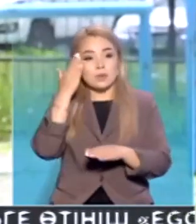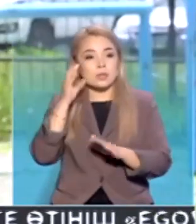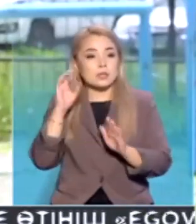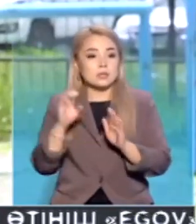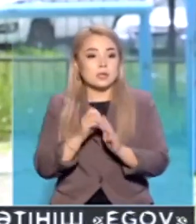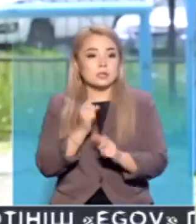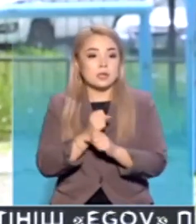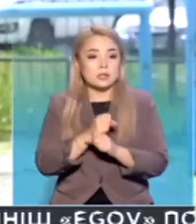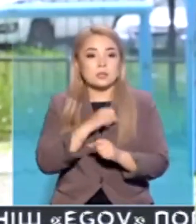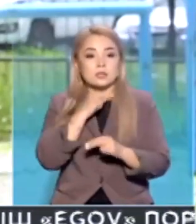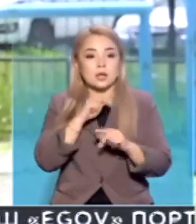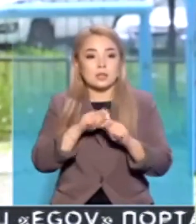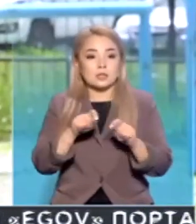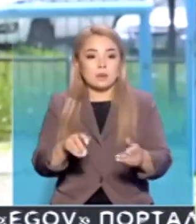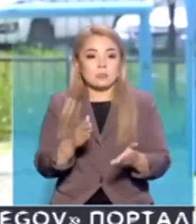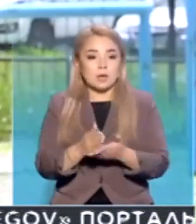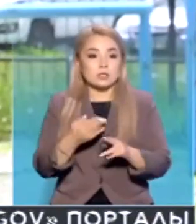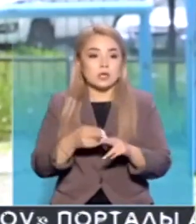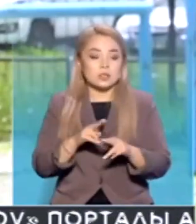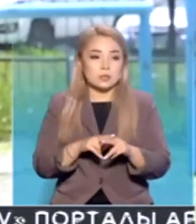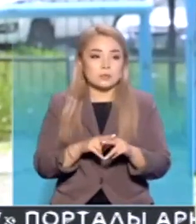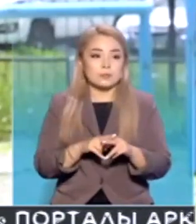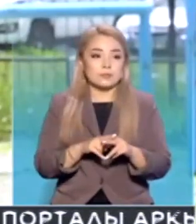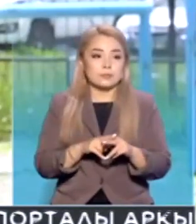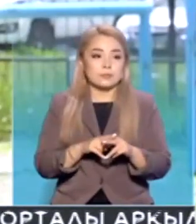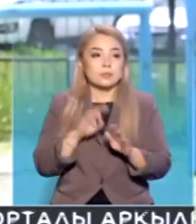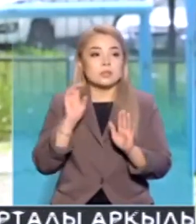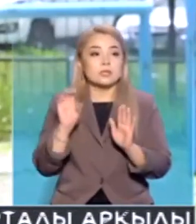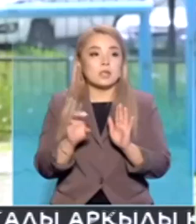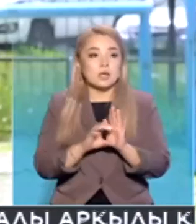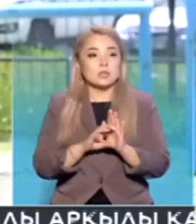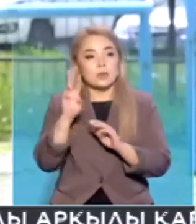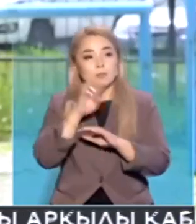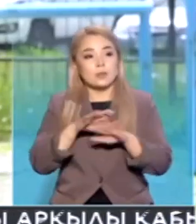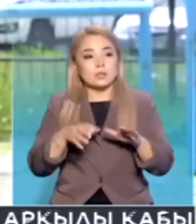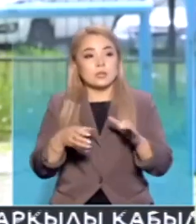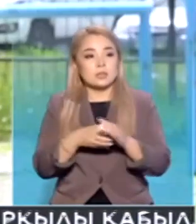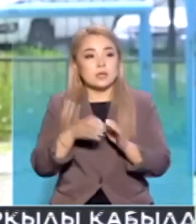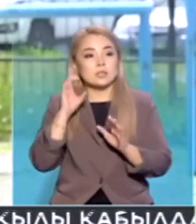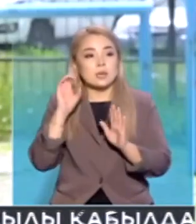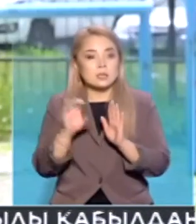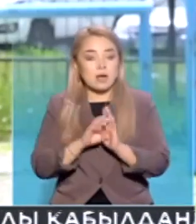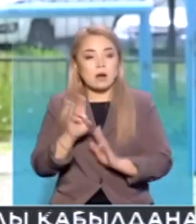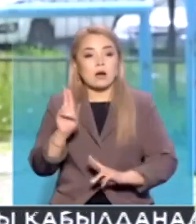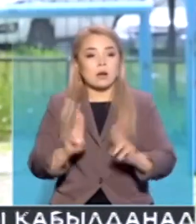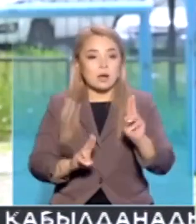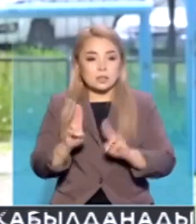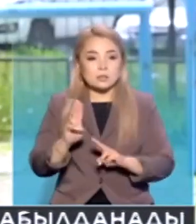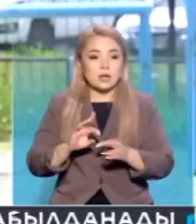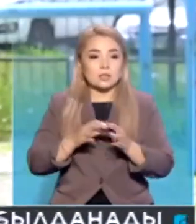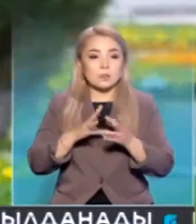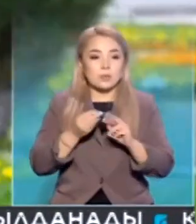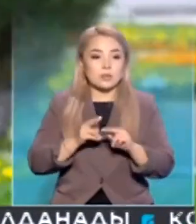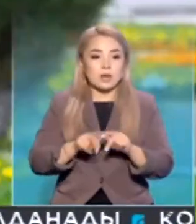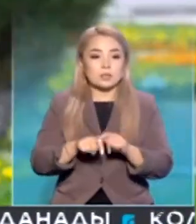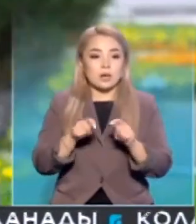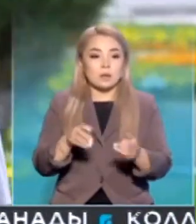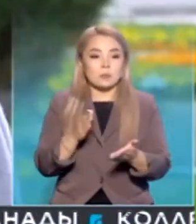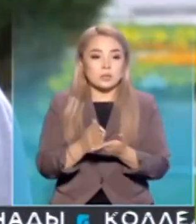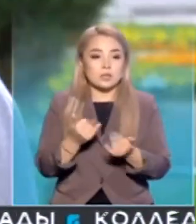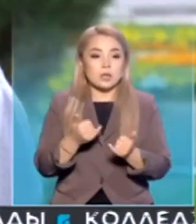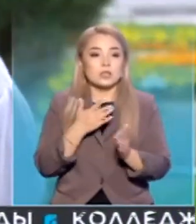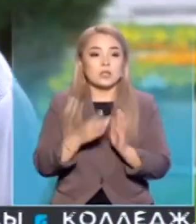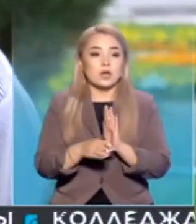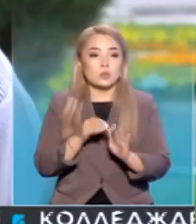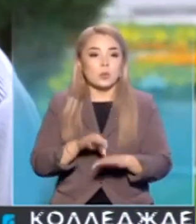деген. Яғни бұл мынау жаңағы тыңдайтын мемлекет, еститін мемлекет қағидасы неке осында жатыр. Осы